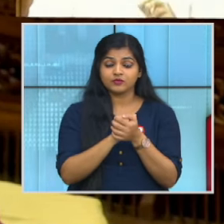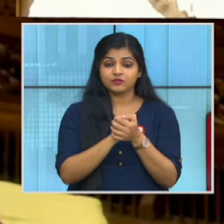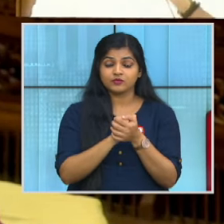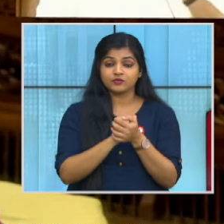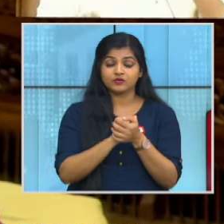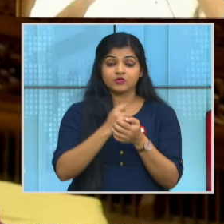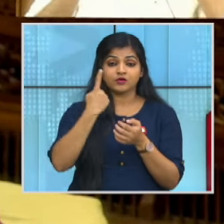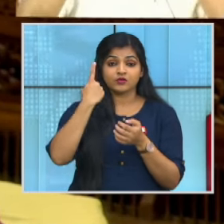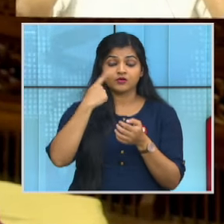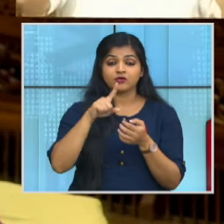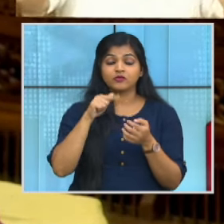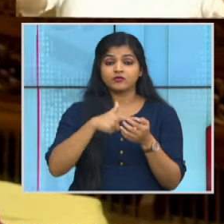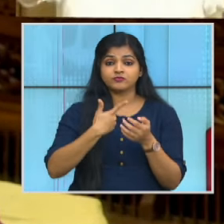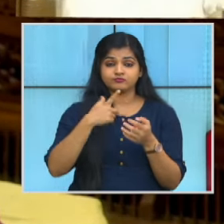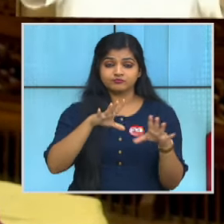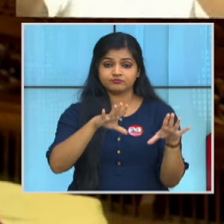ധാർമ്മിക ഉത്തരവാദിത്തം ഏറ്റെടുത്ത്